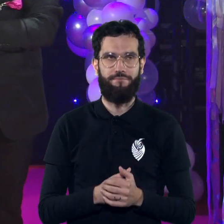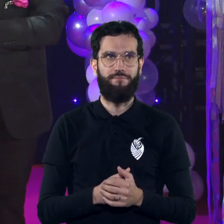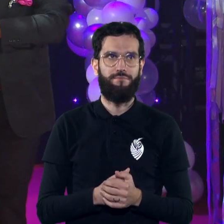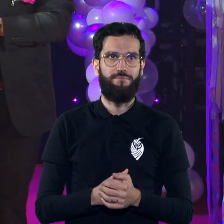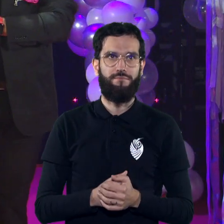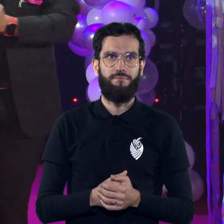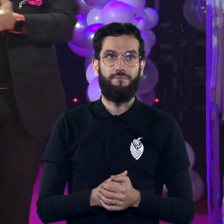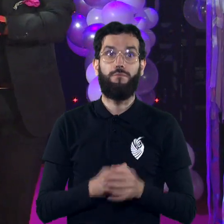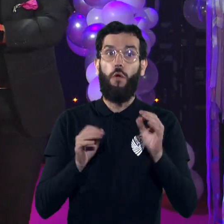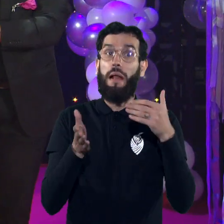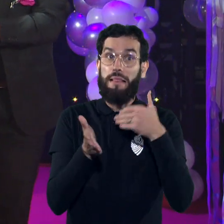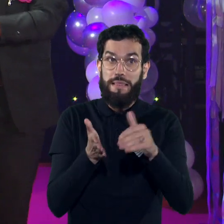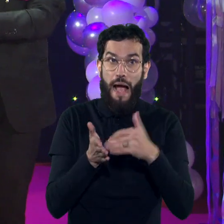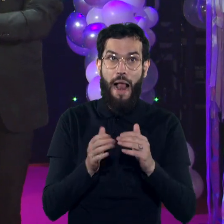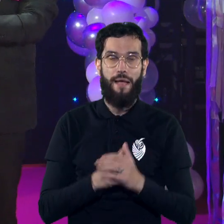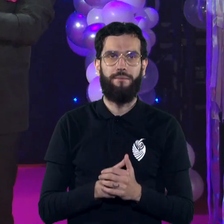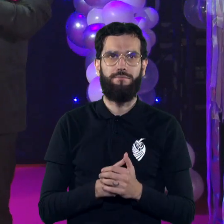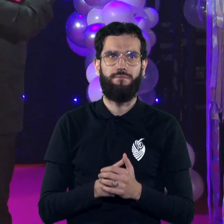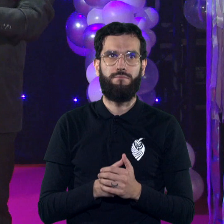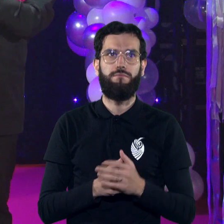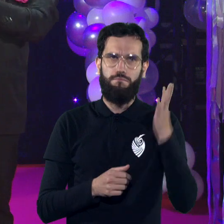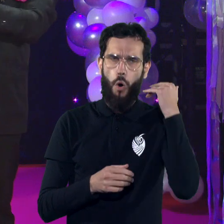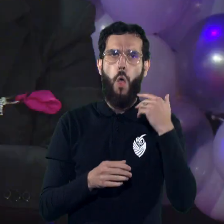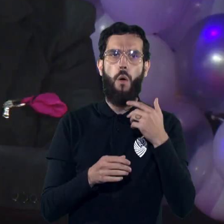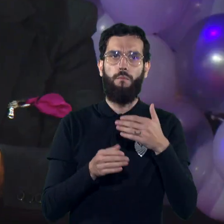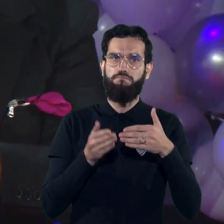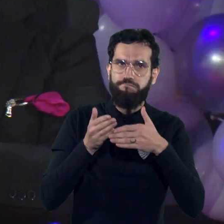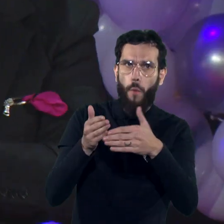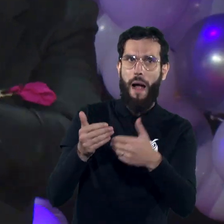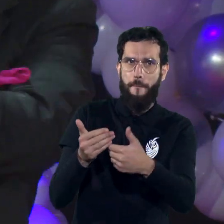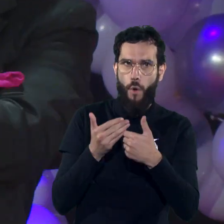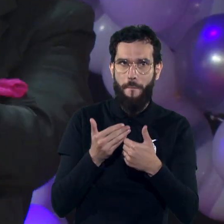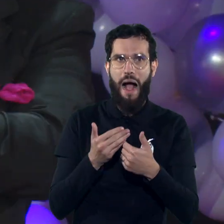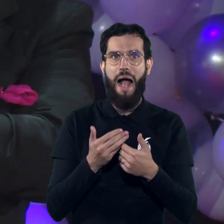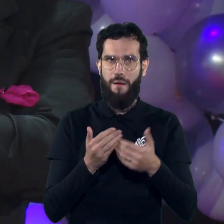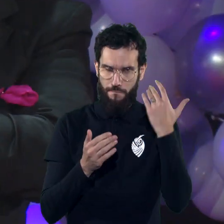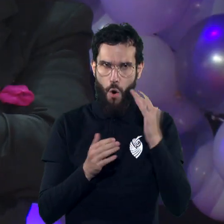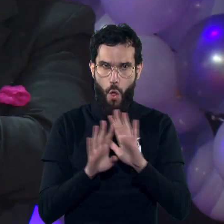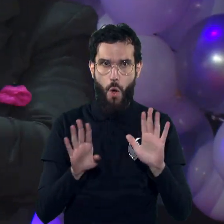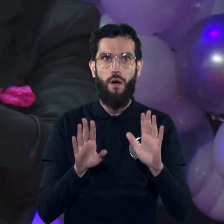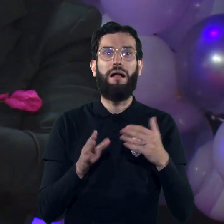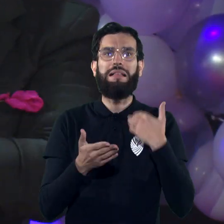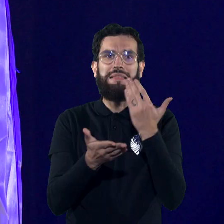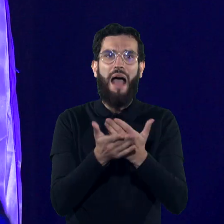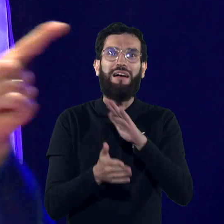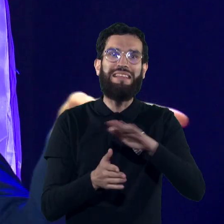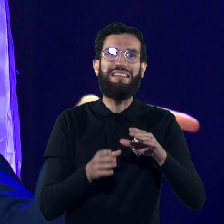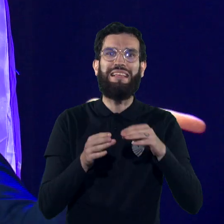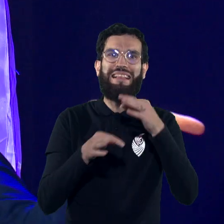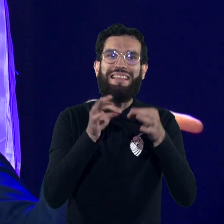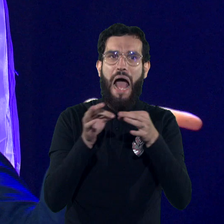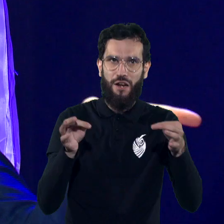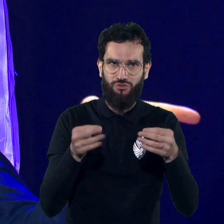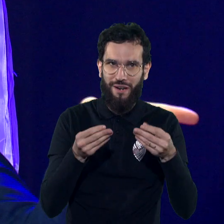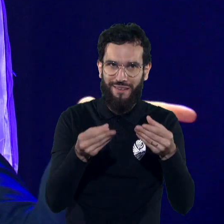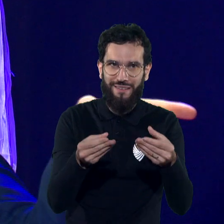celkom fajn kopnúť. No, ideme ďalej. Počuj, navzájom sme si asistovali a ako ty, tak aj ja, dávame deťom darčeky. Presne tak,